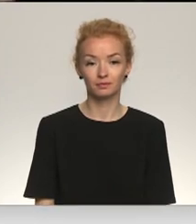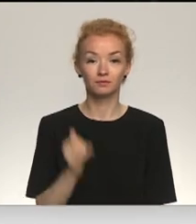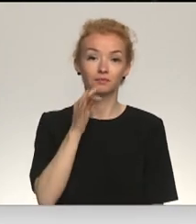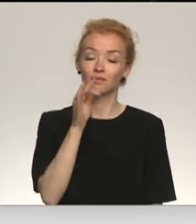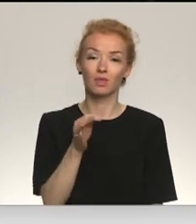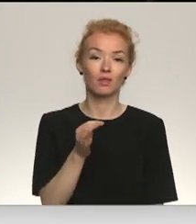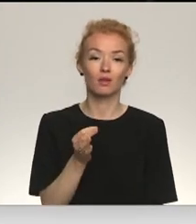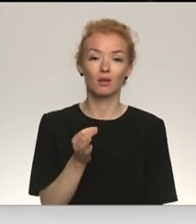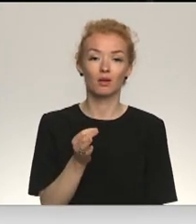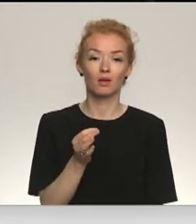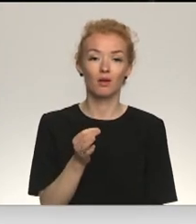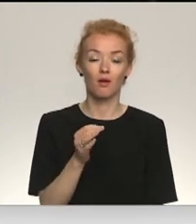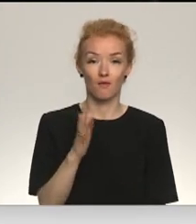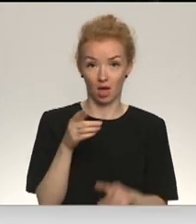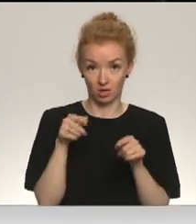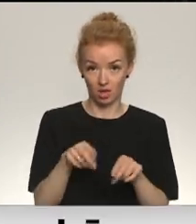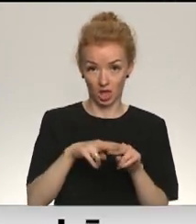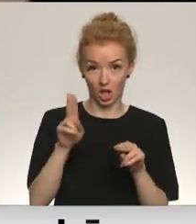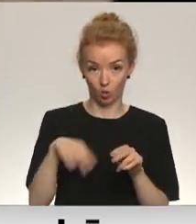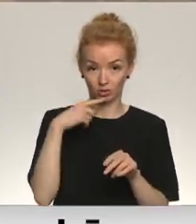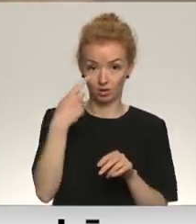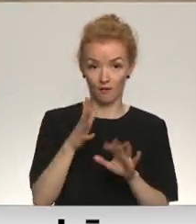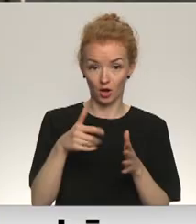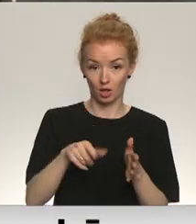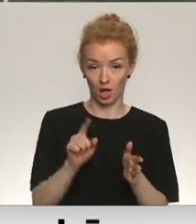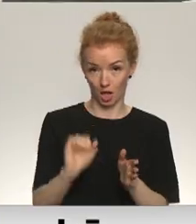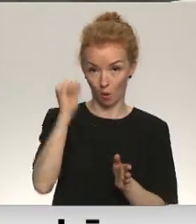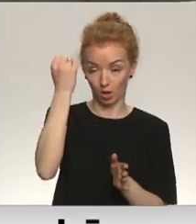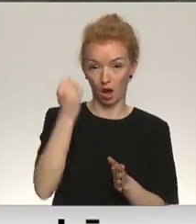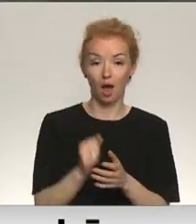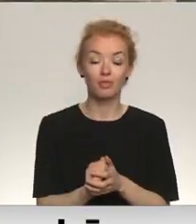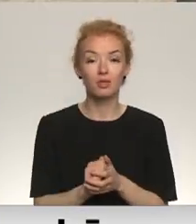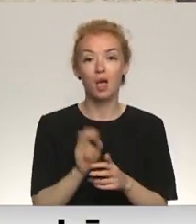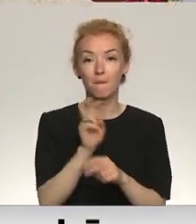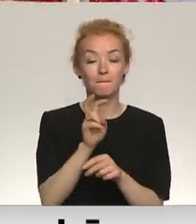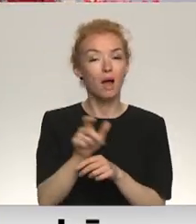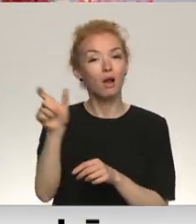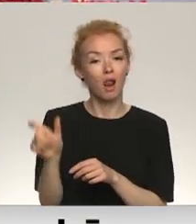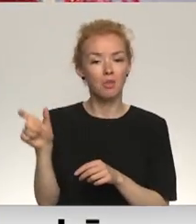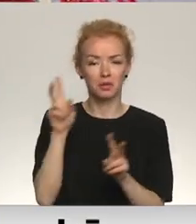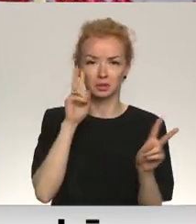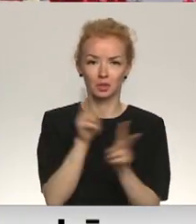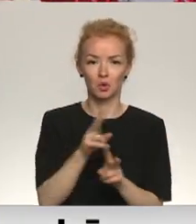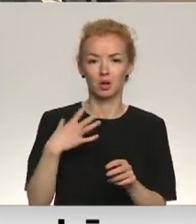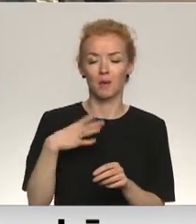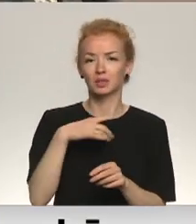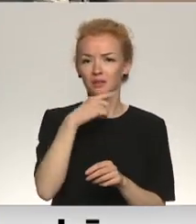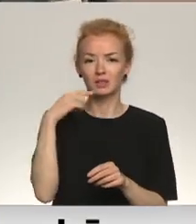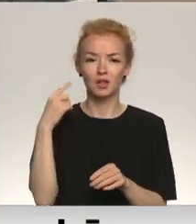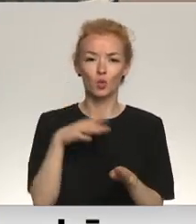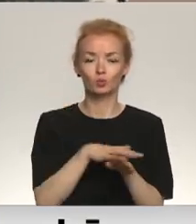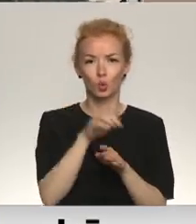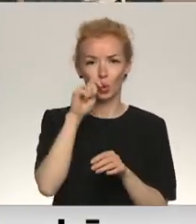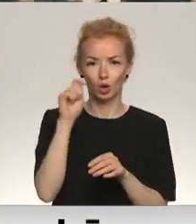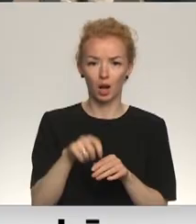Neteiksiet, jā. Vai tad drīkst stāstīt? Vai tad mums ir demokrātija? Vairāk apmeklētāji bija arī neizpratnē, kāpēc Krievijas agresijas pret